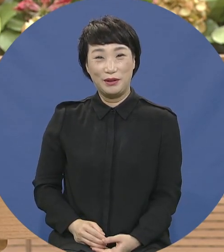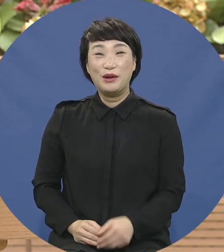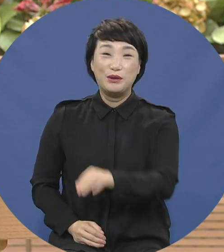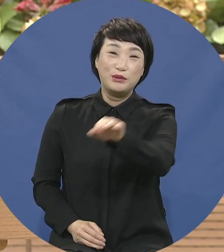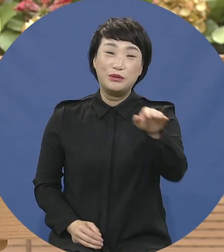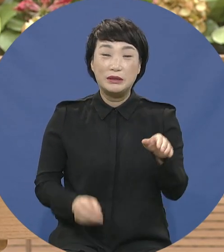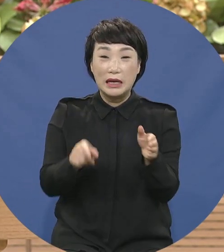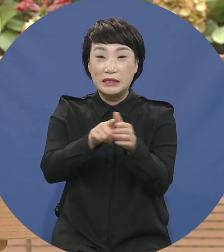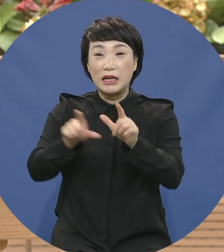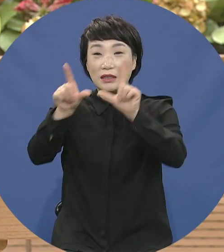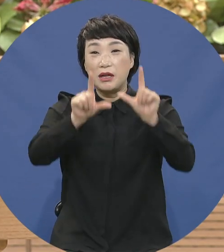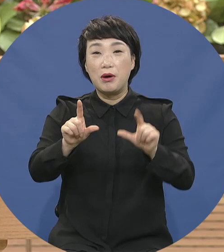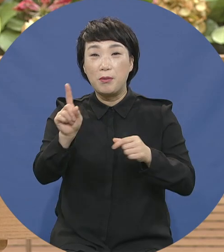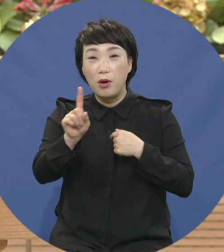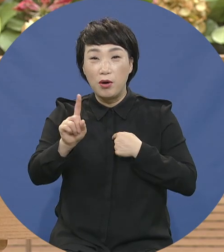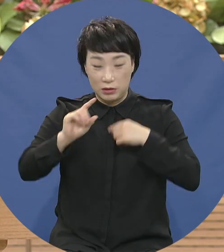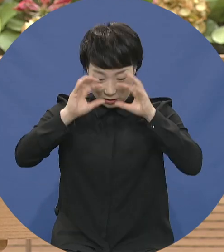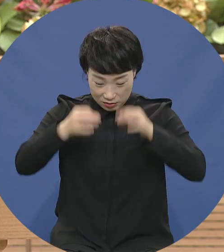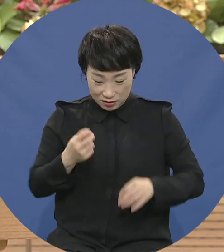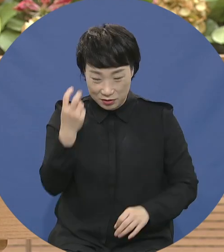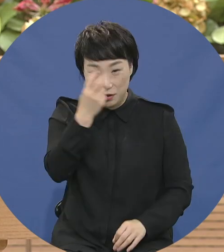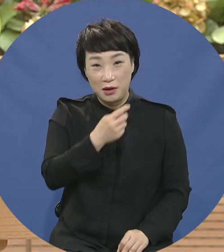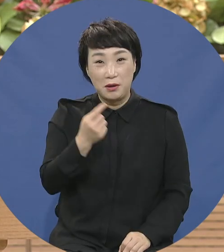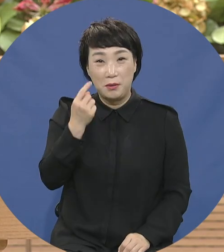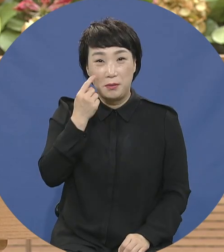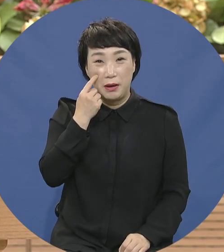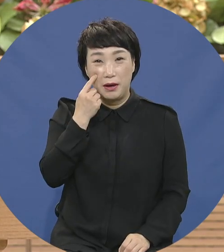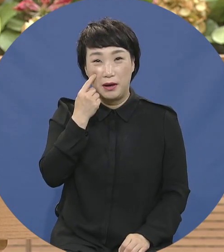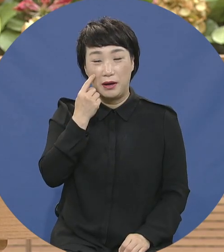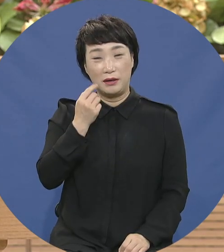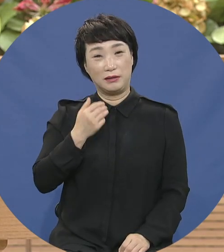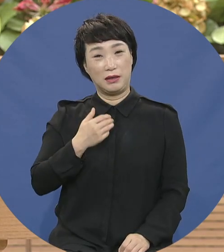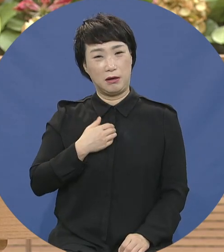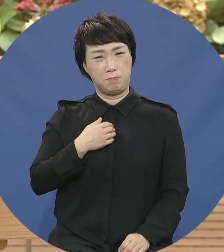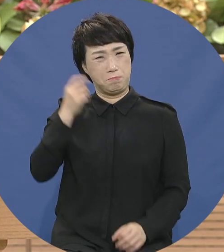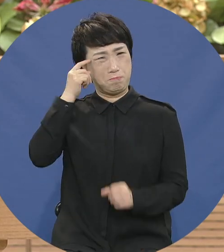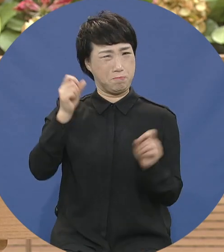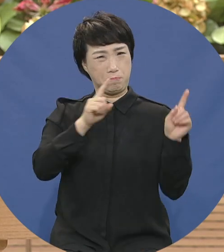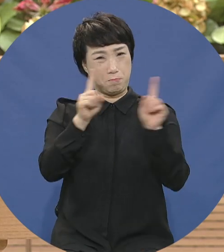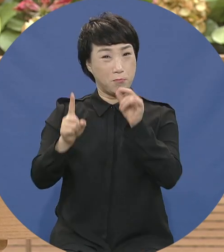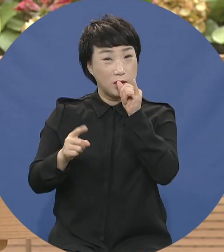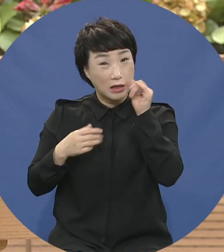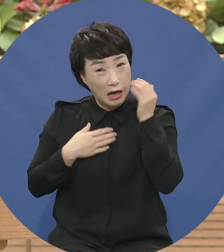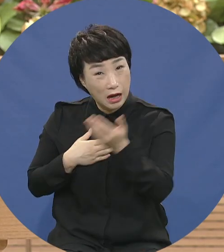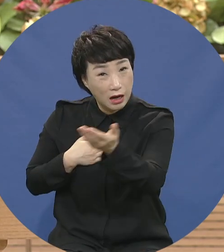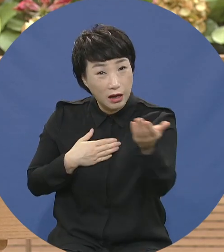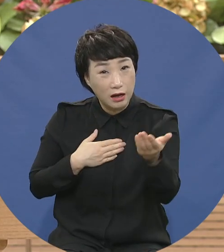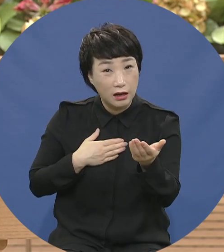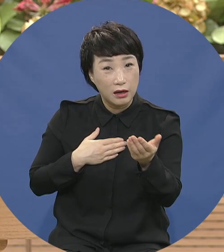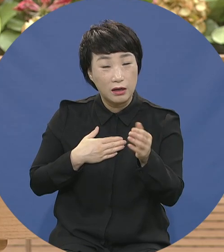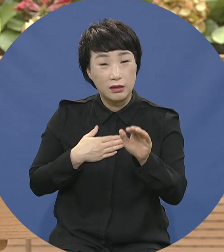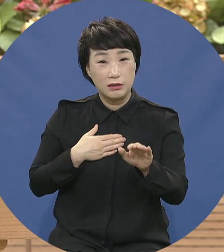우리가 신앙생활을 어떻게 하고 있습니까? 정신 차리고 있는가? 응?